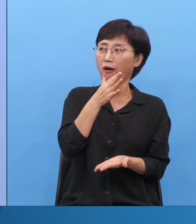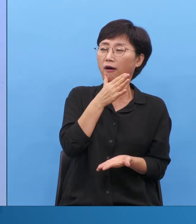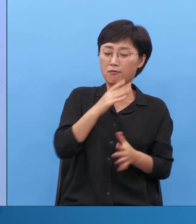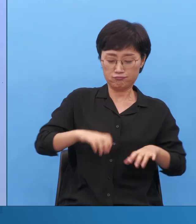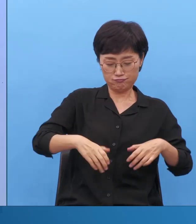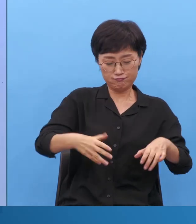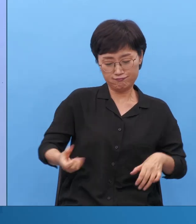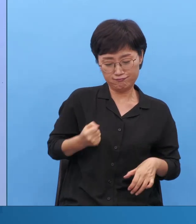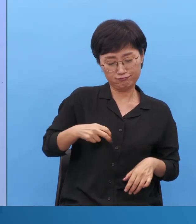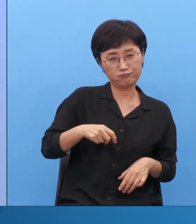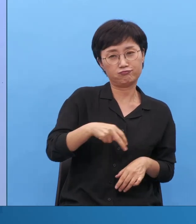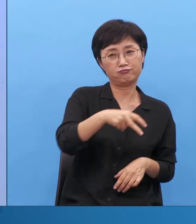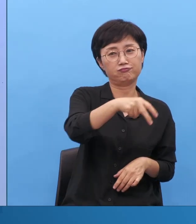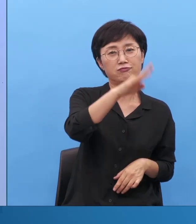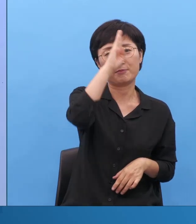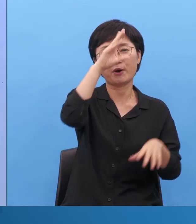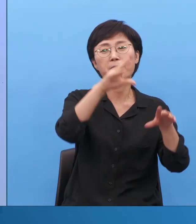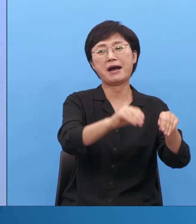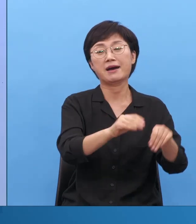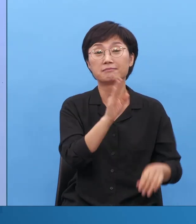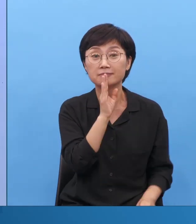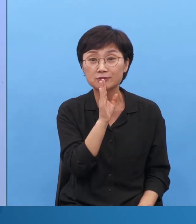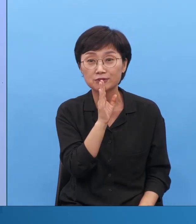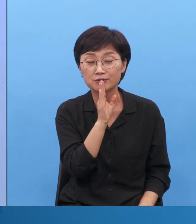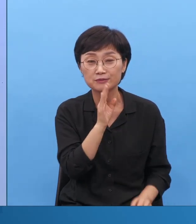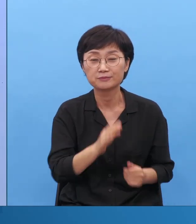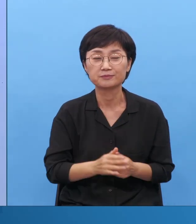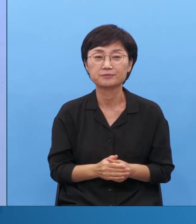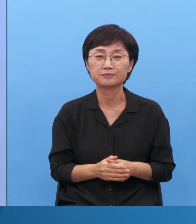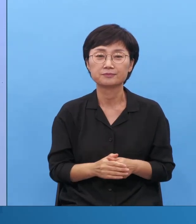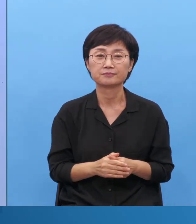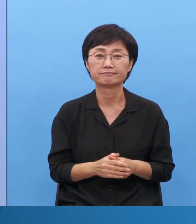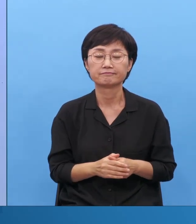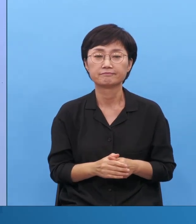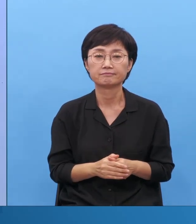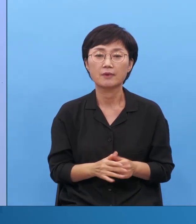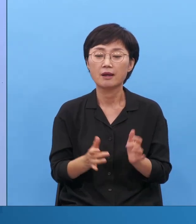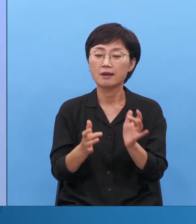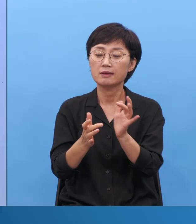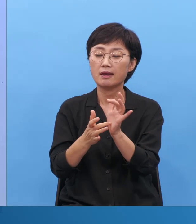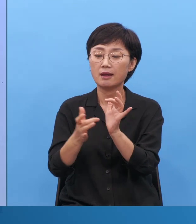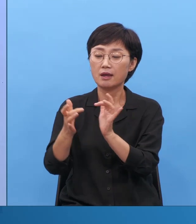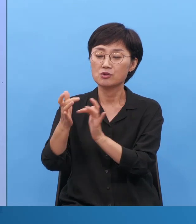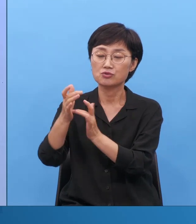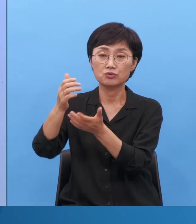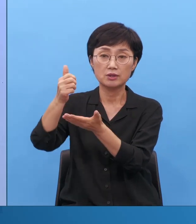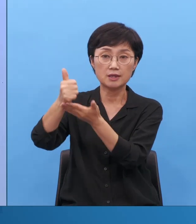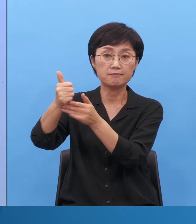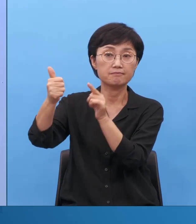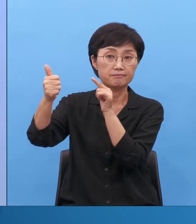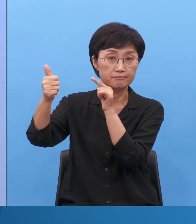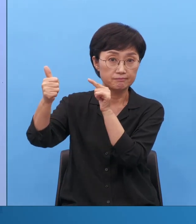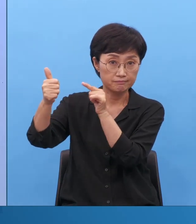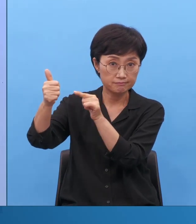got up and picked up his mat, and he got well. 완전히 예수님께서 그 물에 들어가면